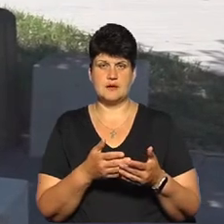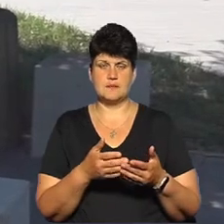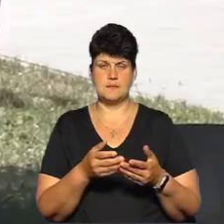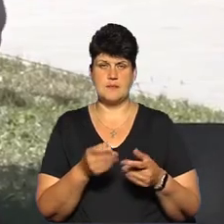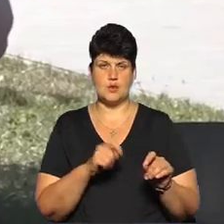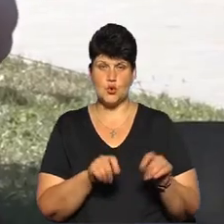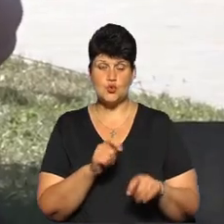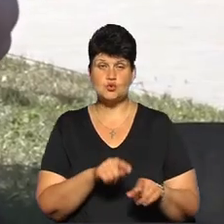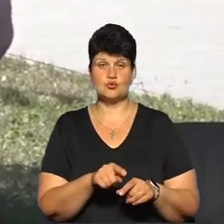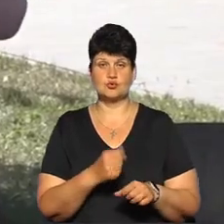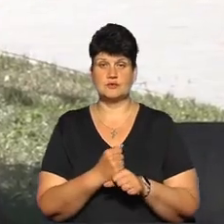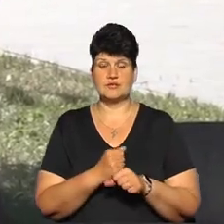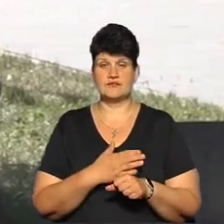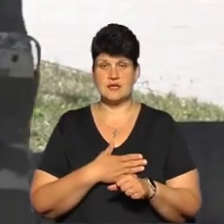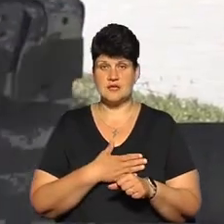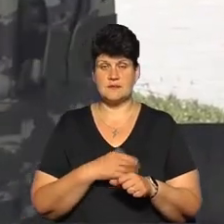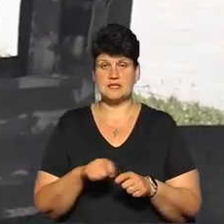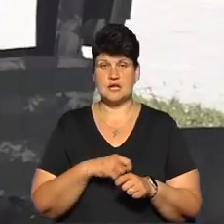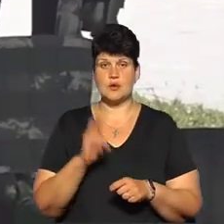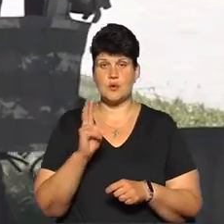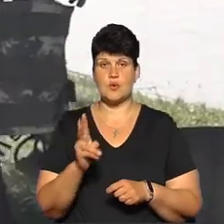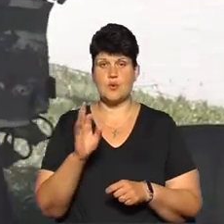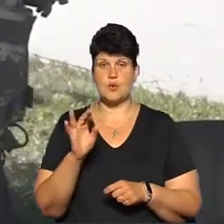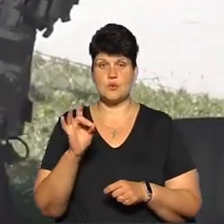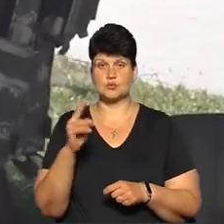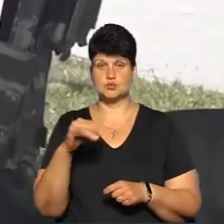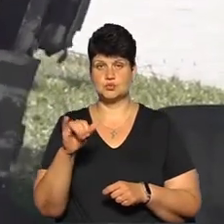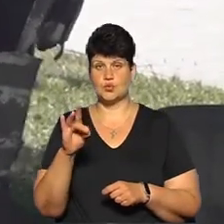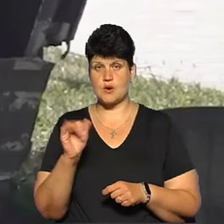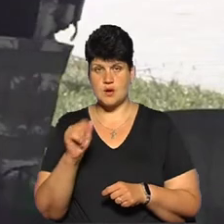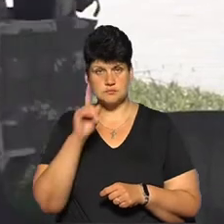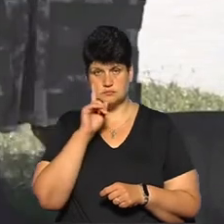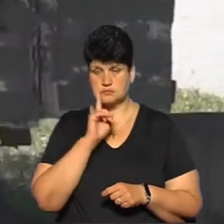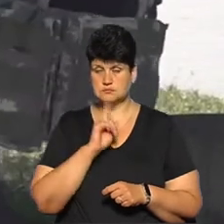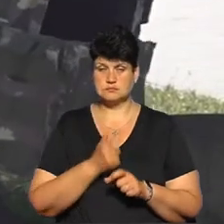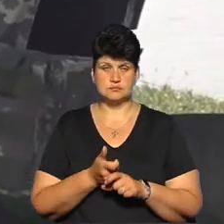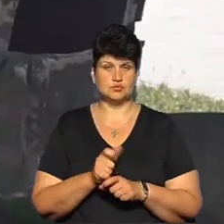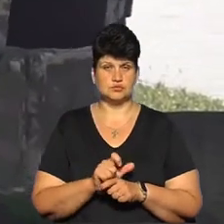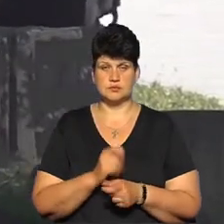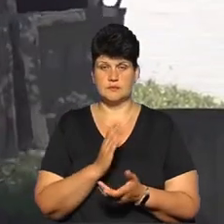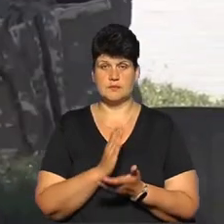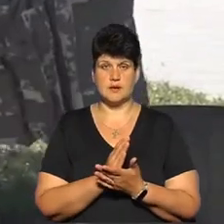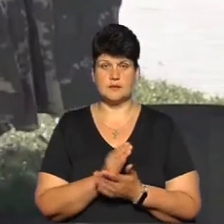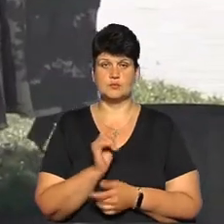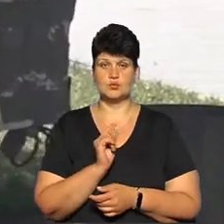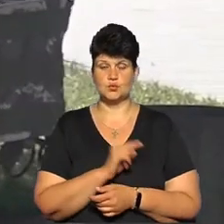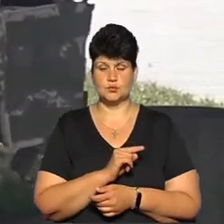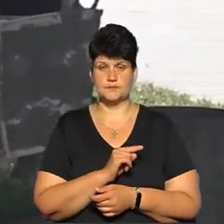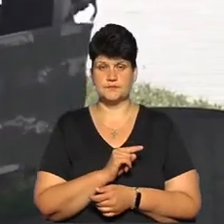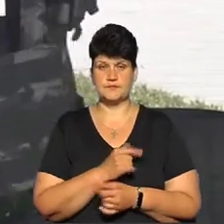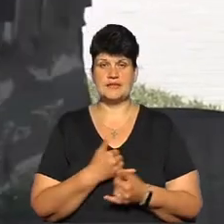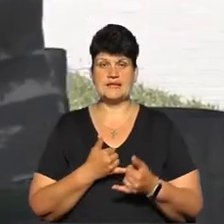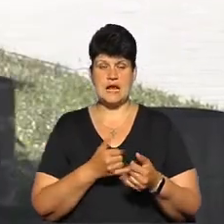на фабриці. Матеріал кордура, дуже зручний. Маємо тут для